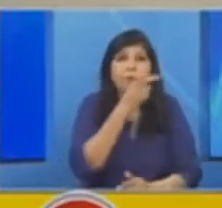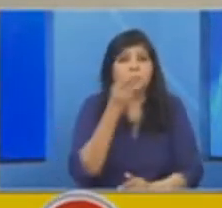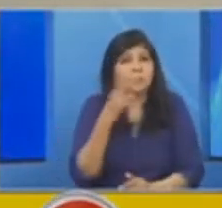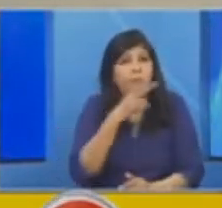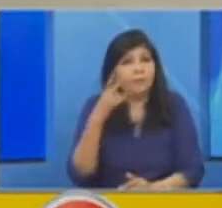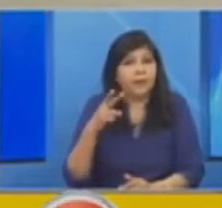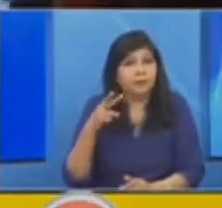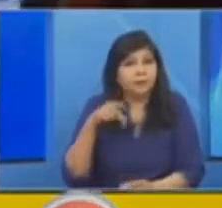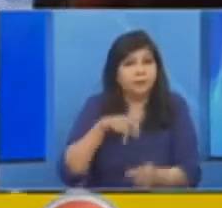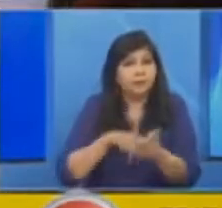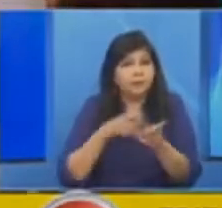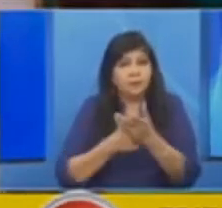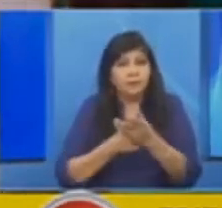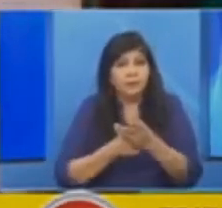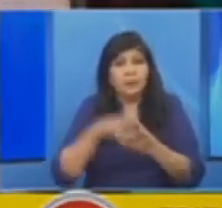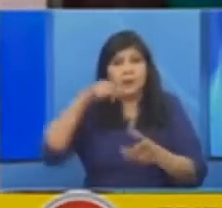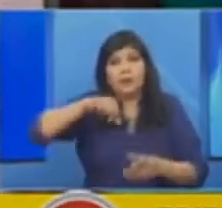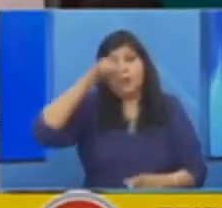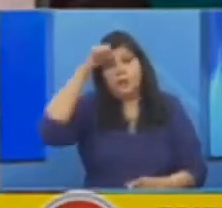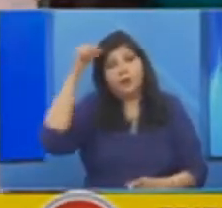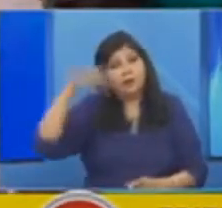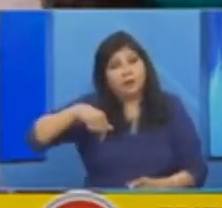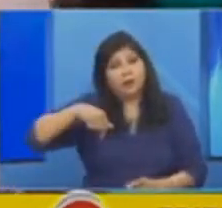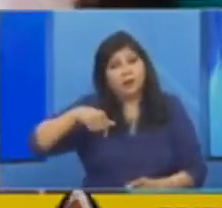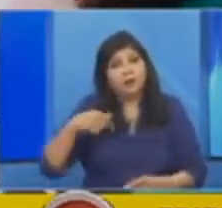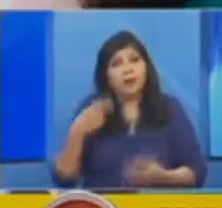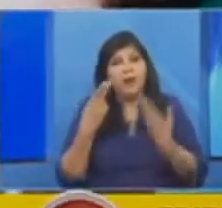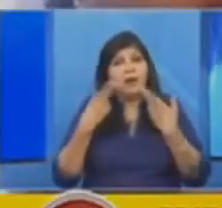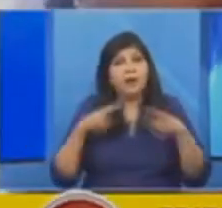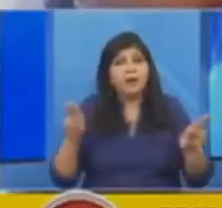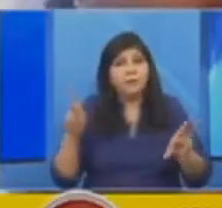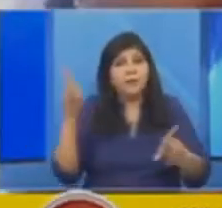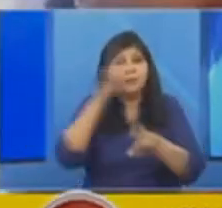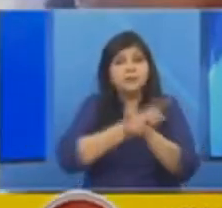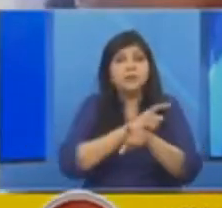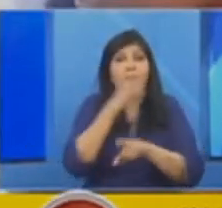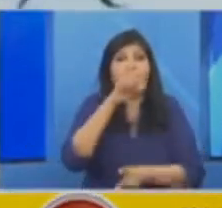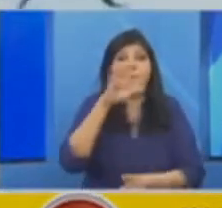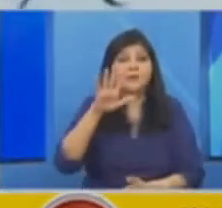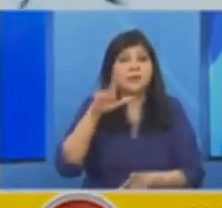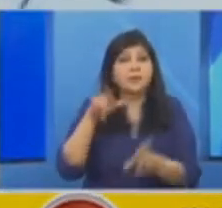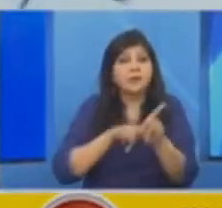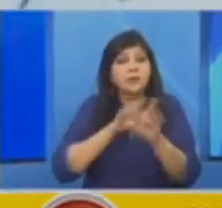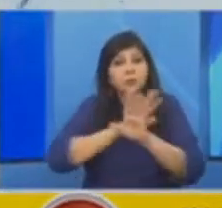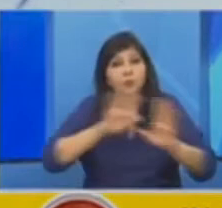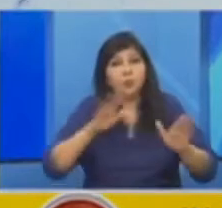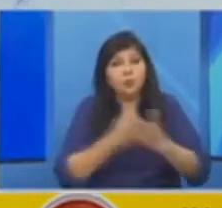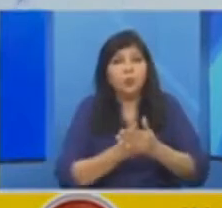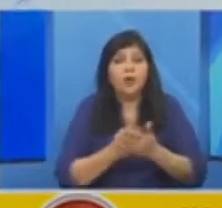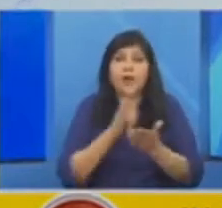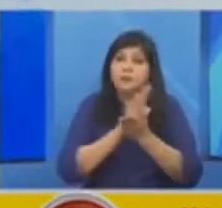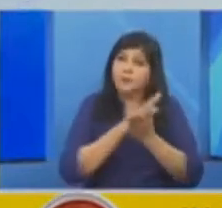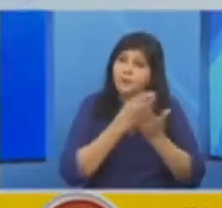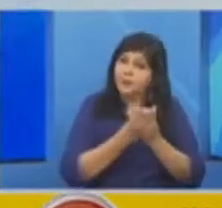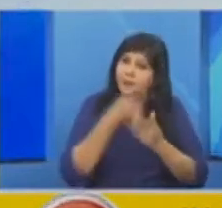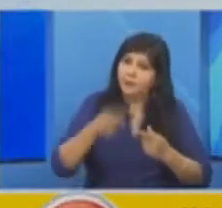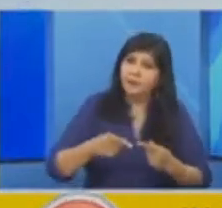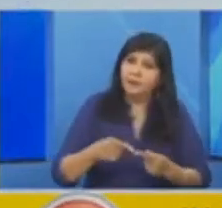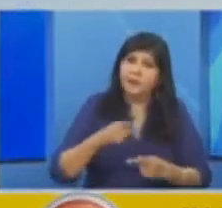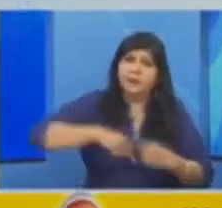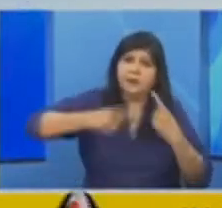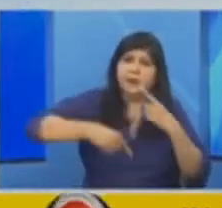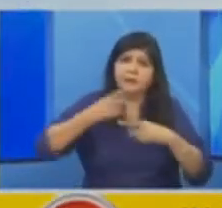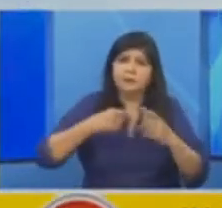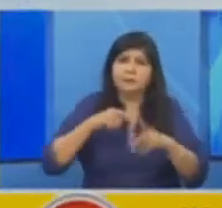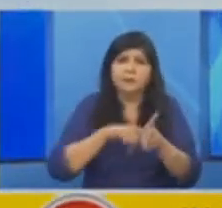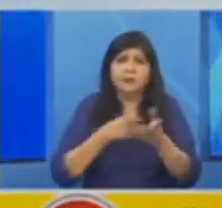हमारा देश स्वतंत्रता के 75 वर्ष का परव मनाएगा स्वतंत्रता के पहले अनेग वर्षों तक हमारे